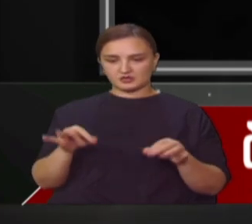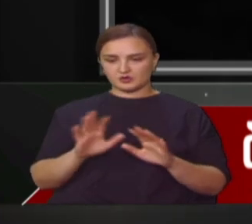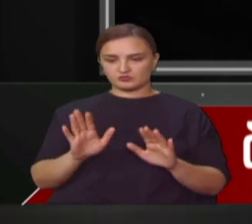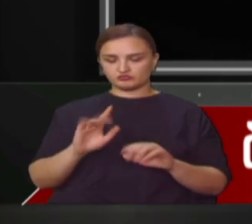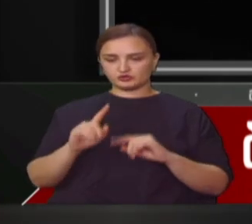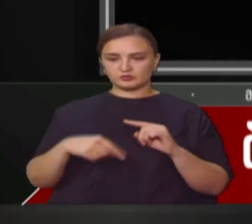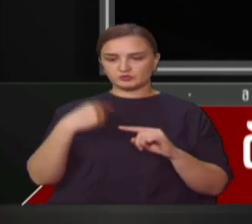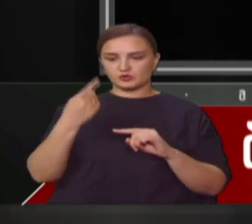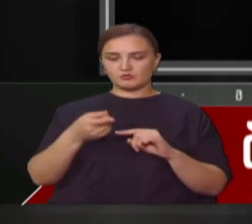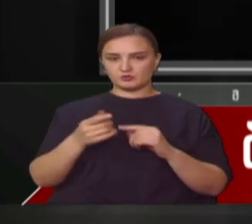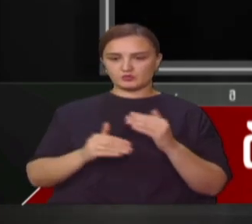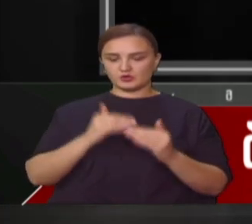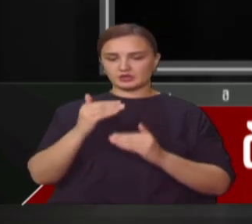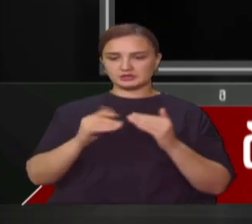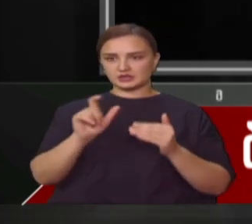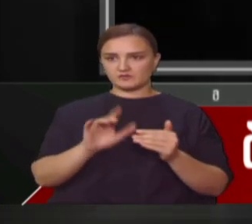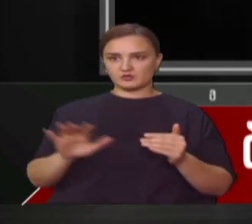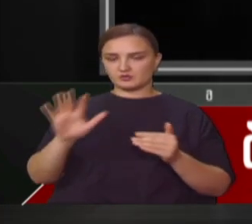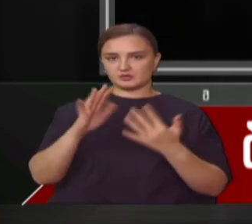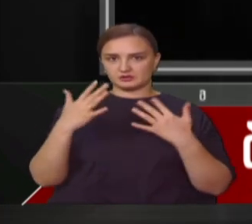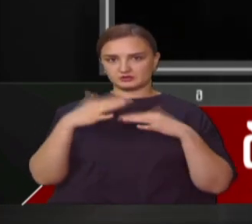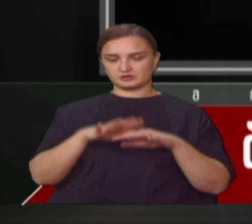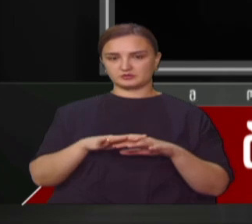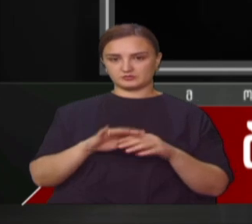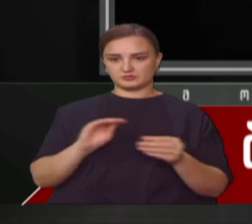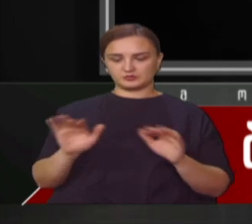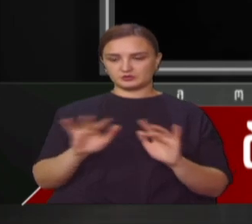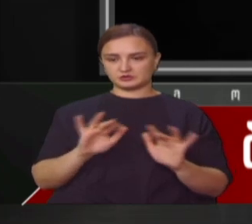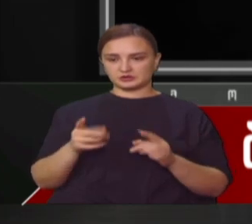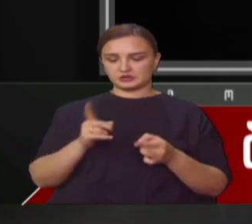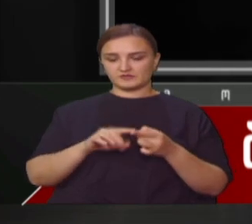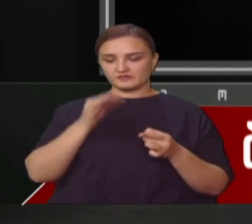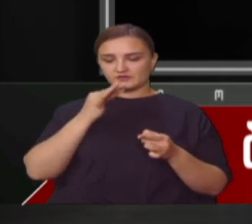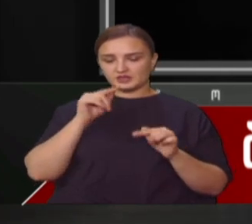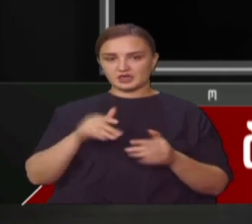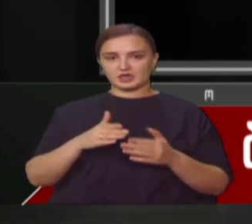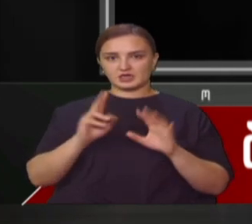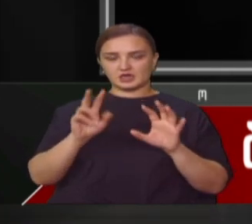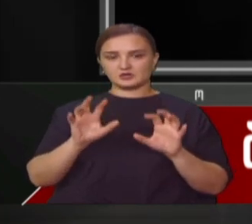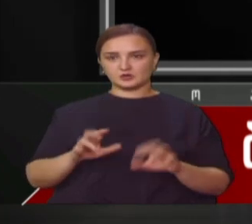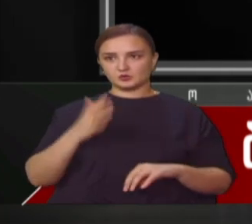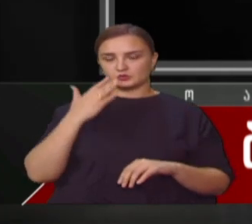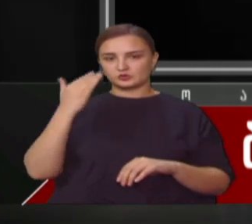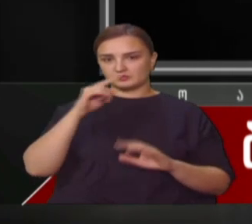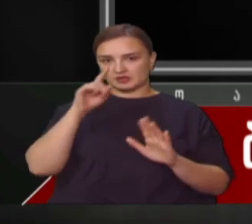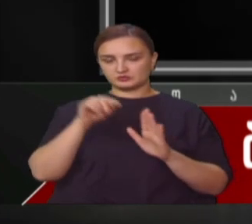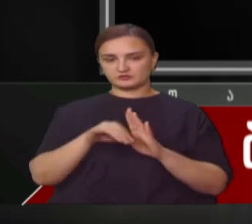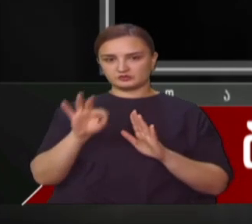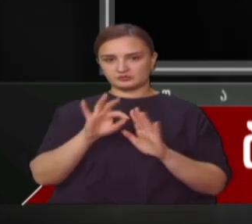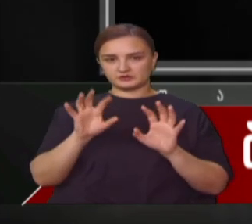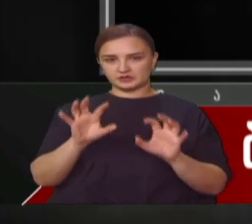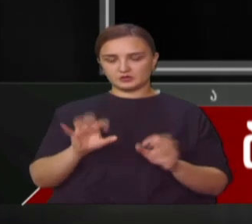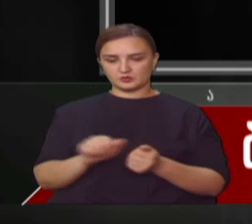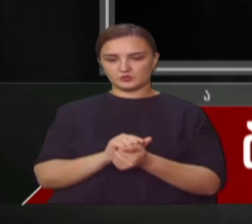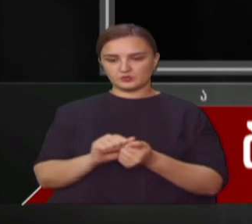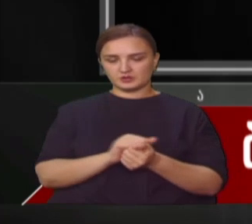პროგრესი საქართველოს ევროკავშირში გაწევრიანების პროცესთან დაკავშირებით, ვიდრე ქვეყანაში მოქმედებს კანონი, ეგრეთ წოდებული უცხოური გავლენის გამჭვირვალობის შესახებ.